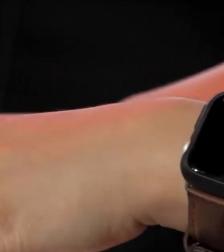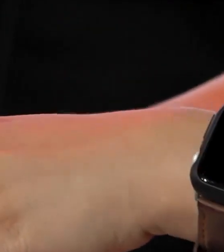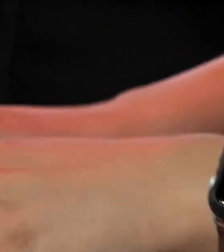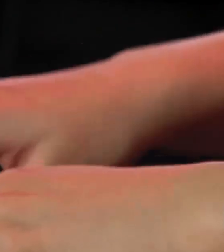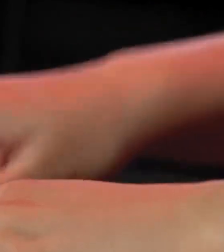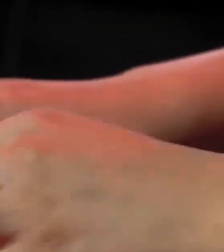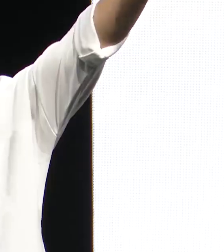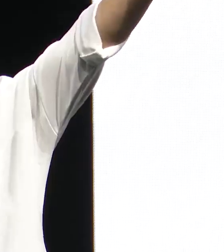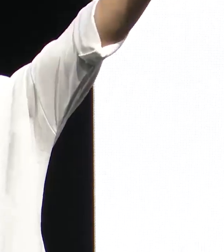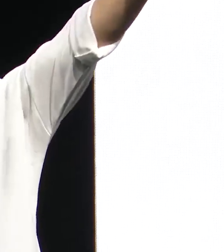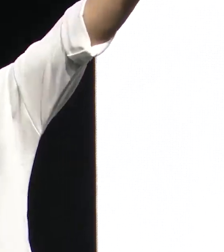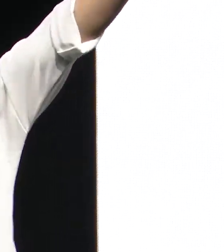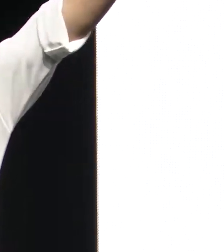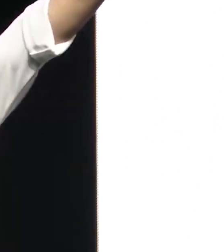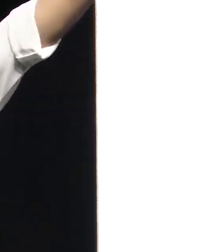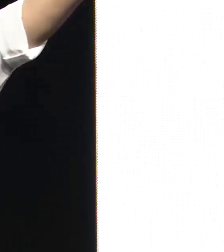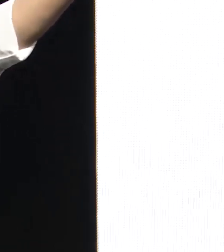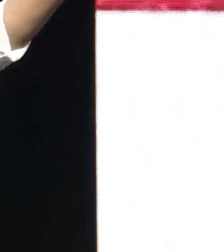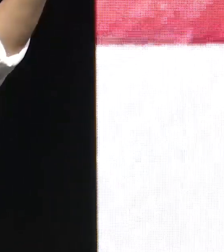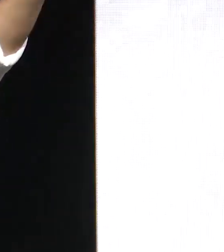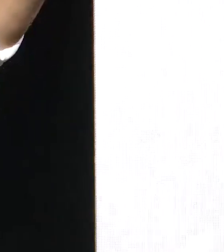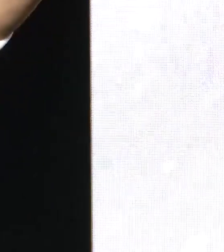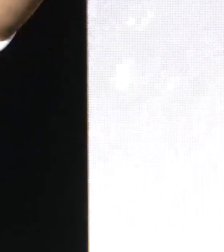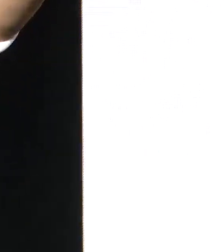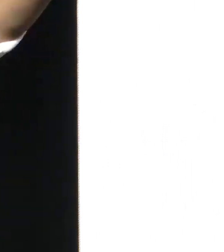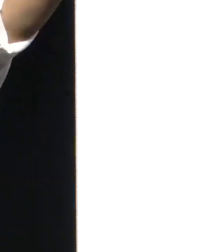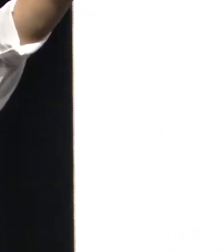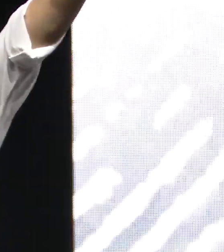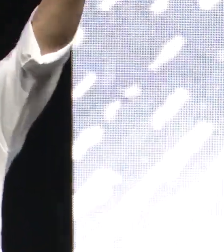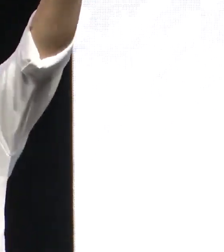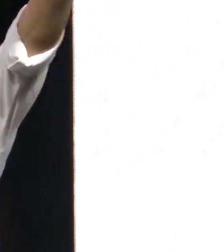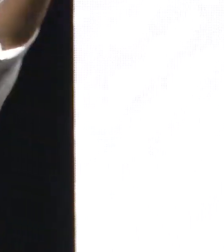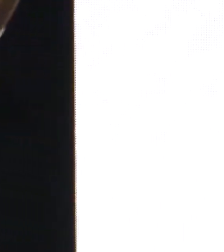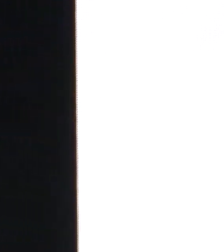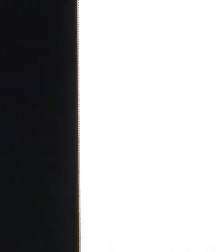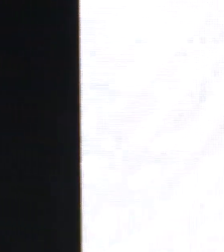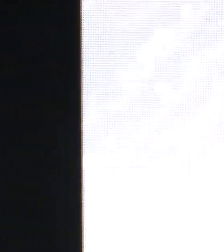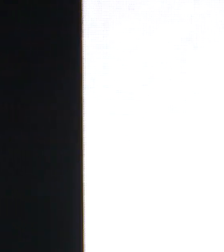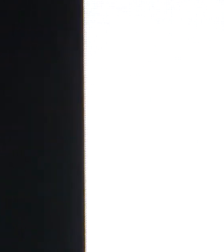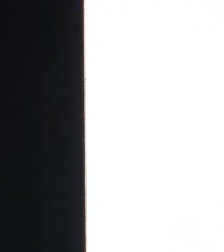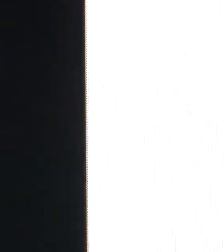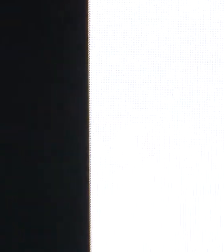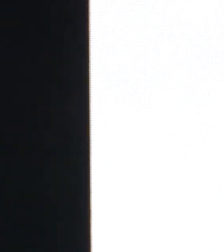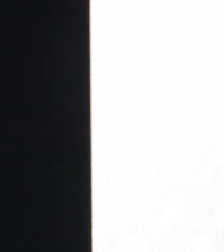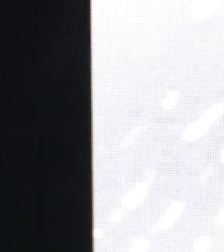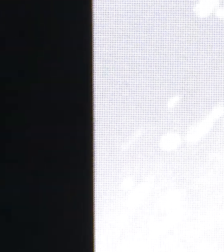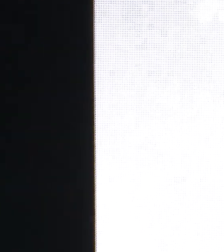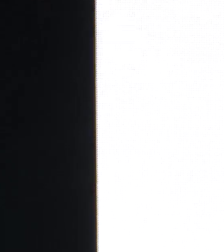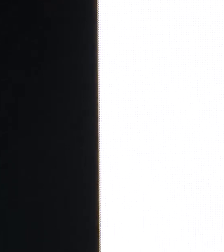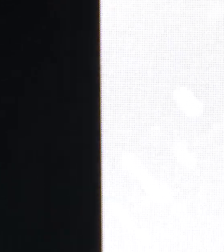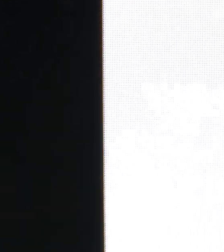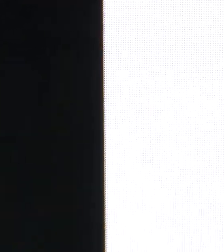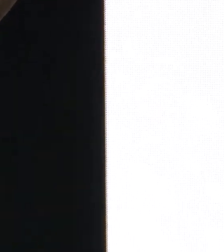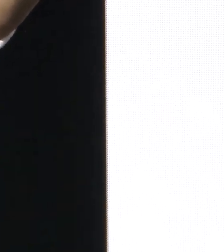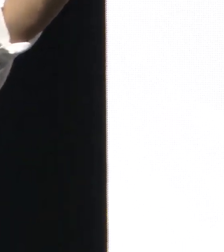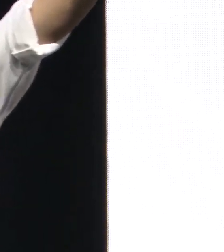Bagimu segala pujian dan hormat Tuhan. Biar bangsa ini menyembah dan menyembah Engkau lebih dan lebih lagi.